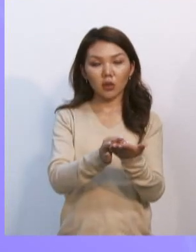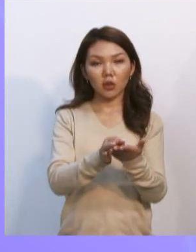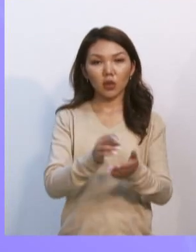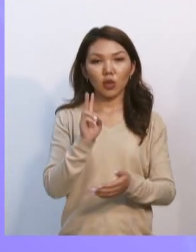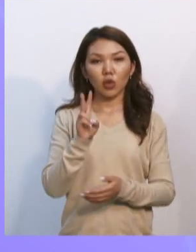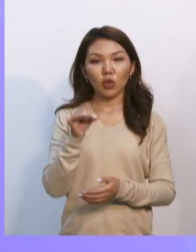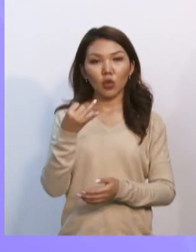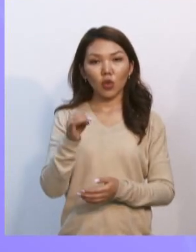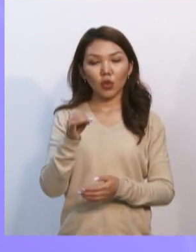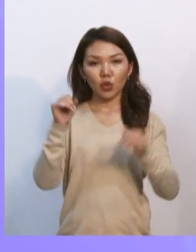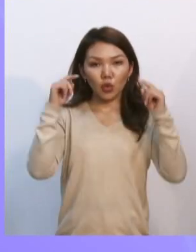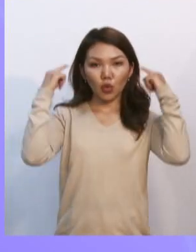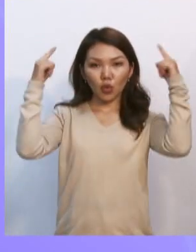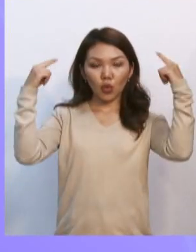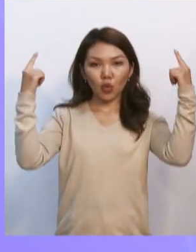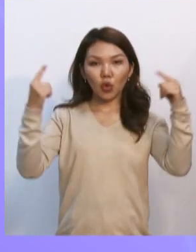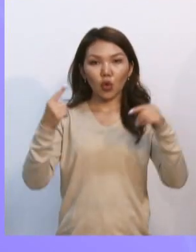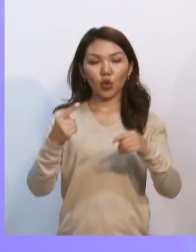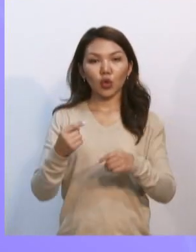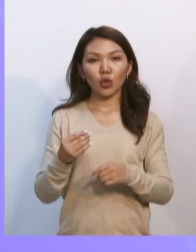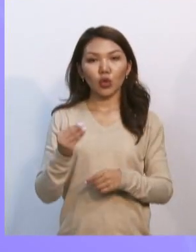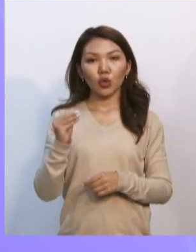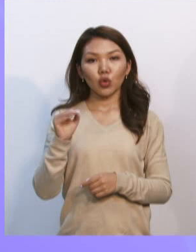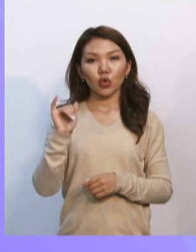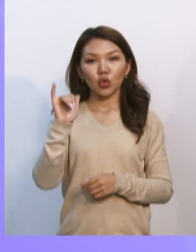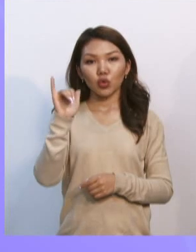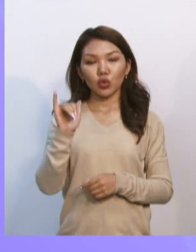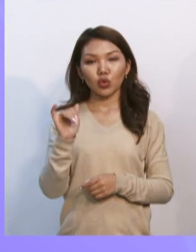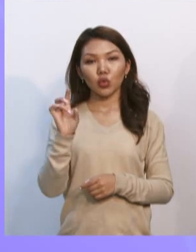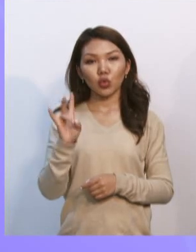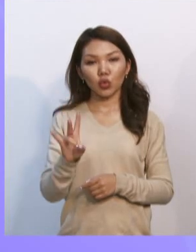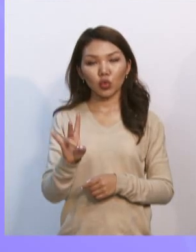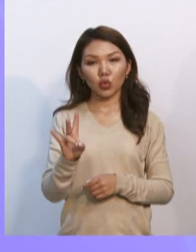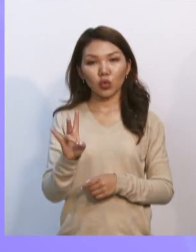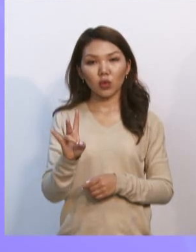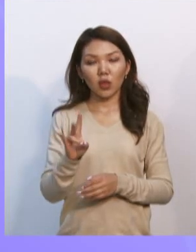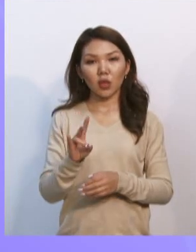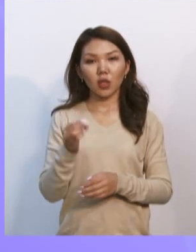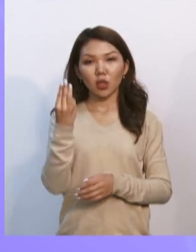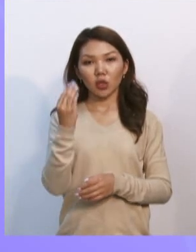Кой жүн эт берет. Азаматсыңар.